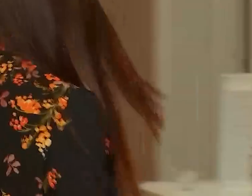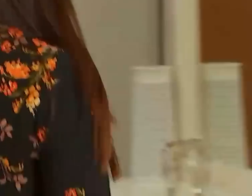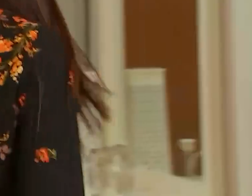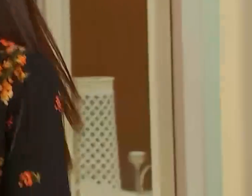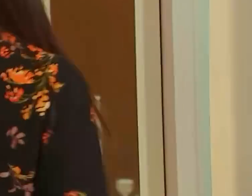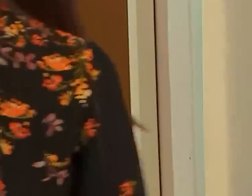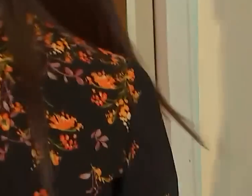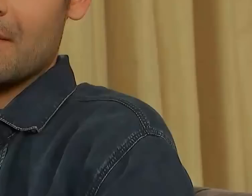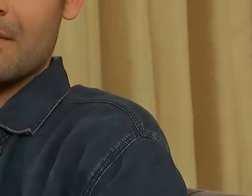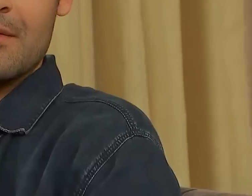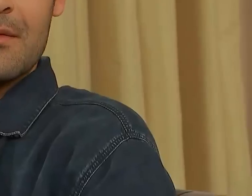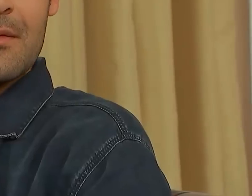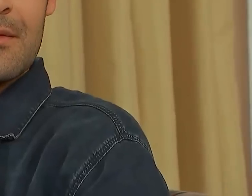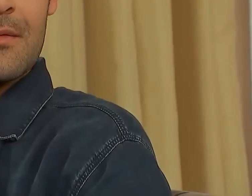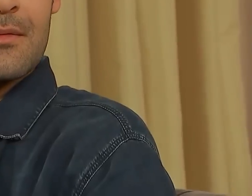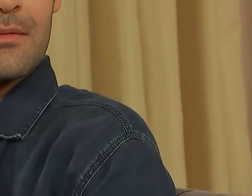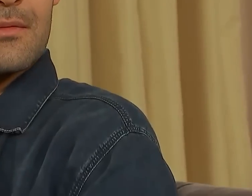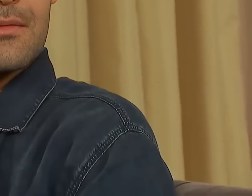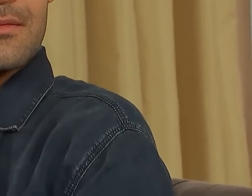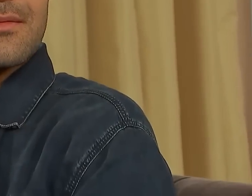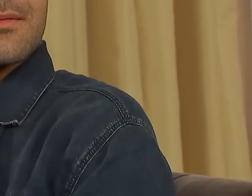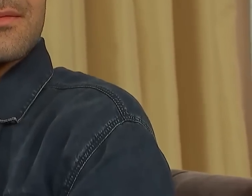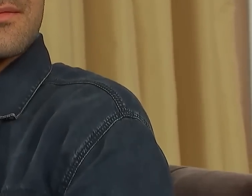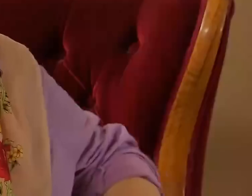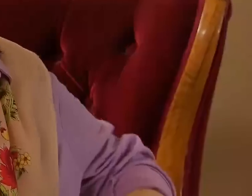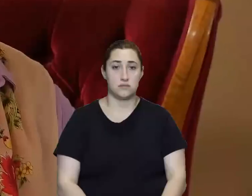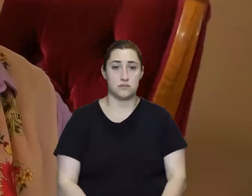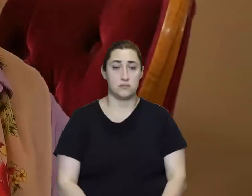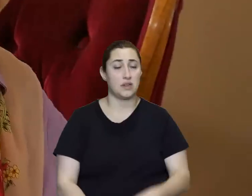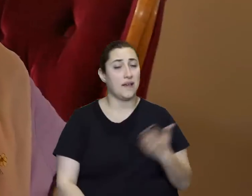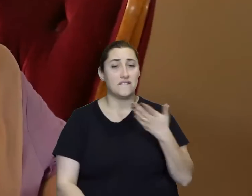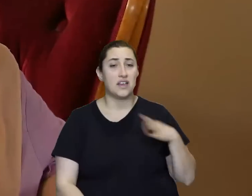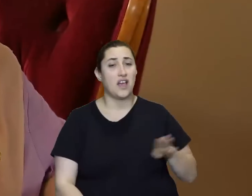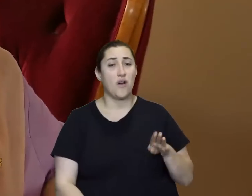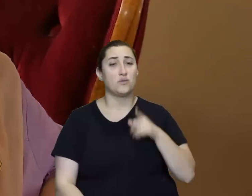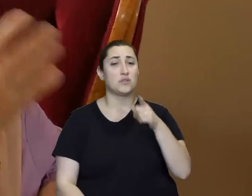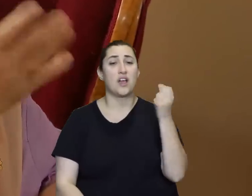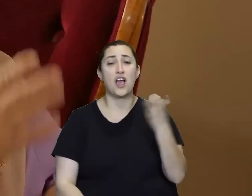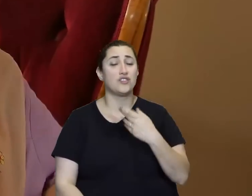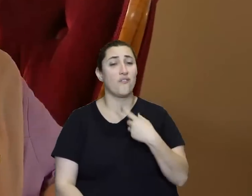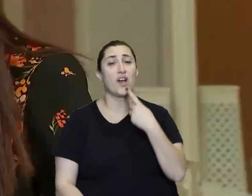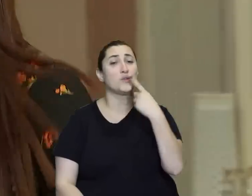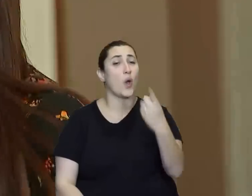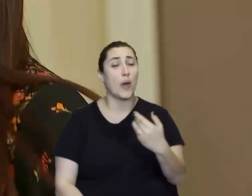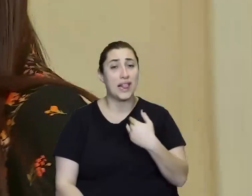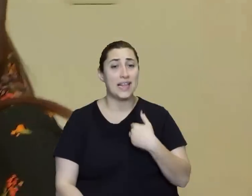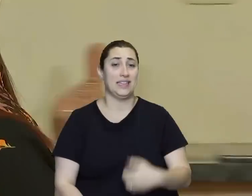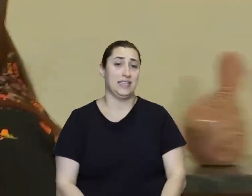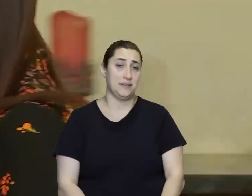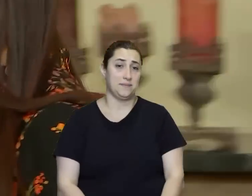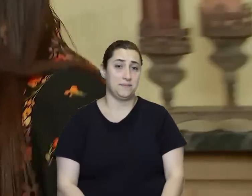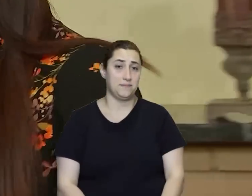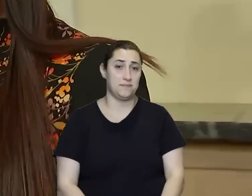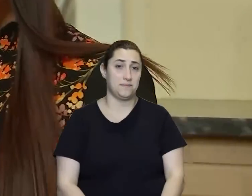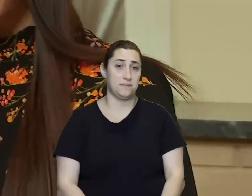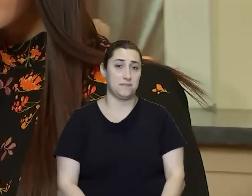Ömer ayaklarını uzatmış zevkten dört köşe. Fikriye berjerde. Ah yavrum sana kaç defa söyledim. Zehra geliyor.